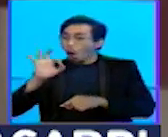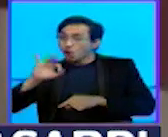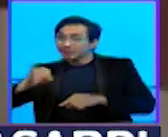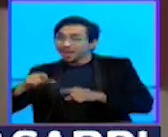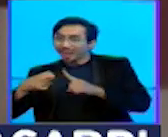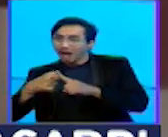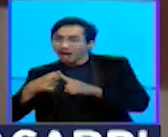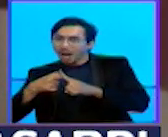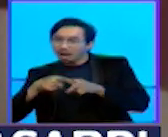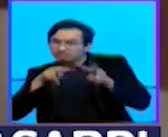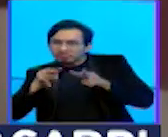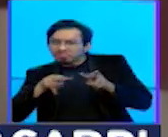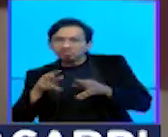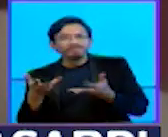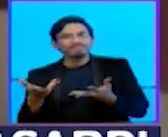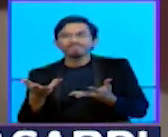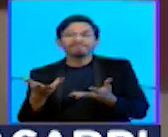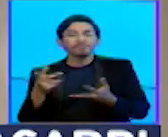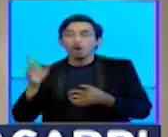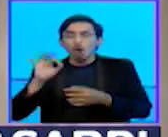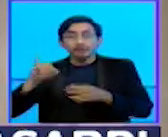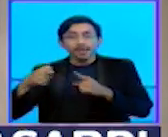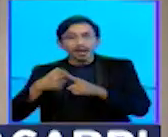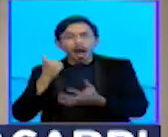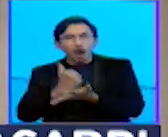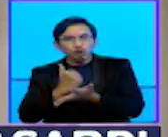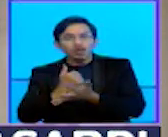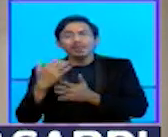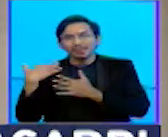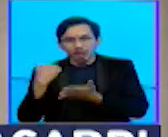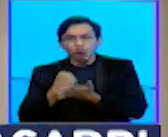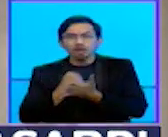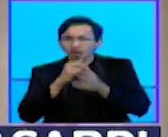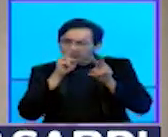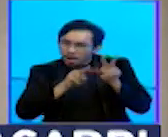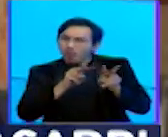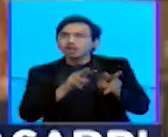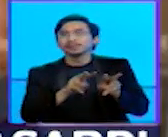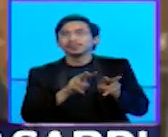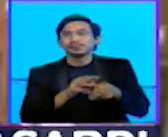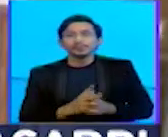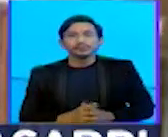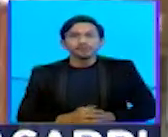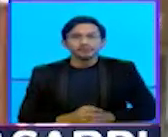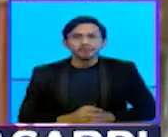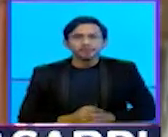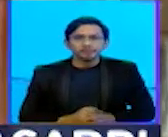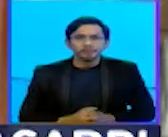Bagaimanapun, peran OJK sesuai undang-undang adalah mengawasi sektor perasuransian dan menumbuhkan kepercayaan masyarakat terhadap industri